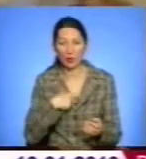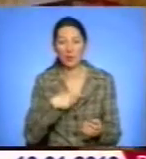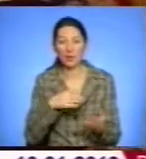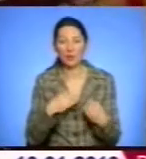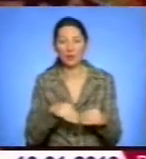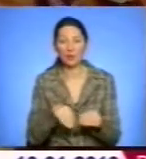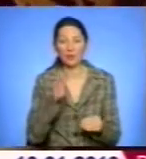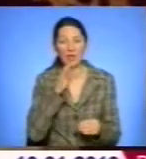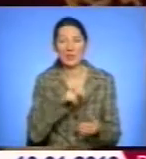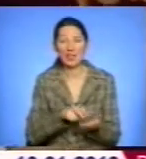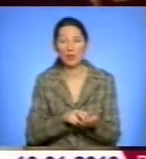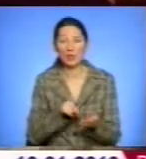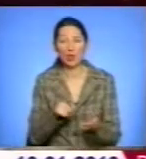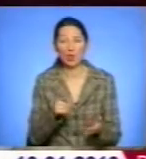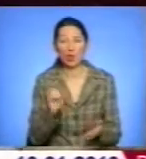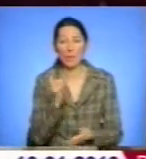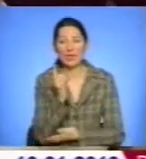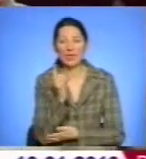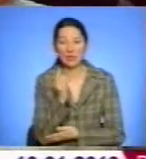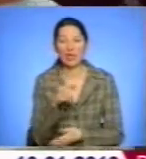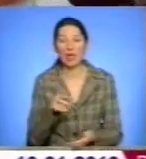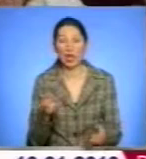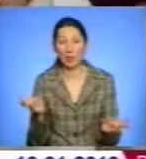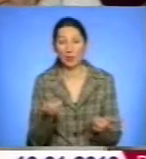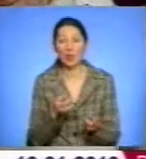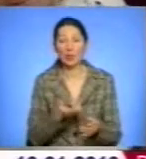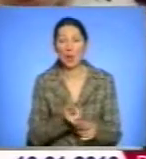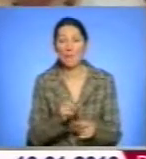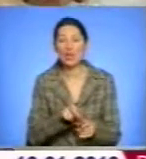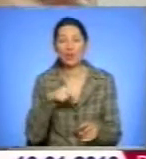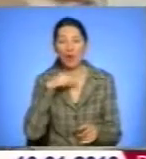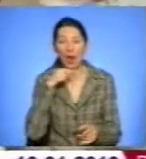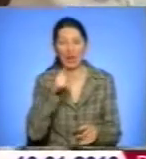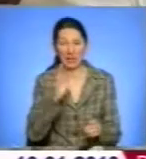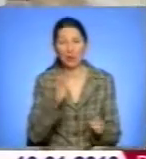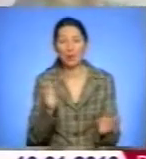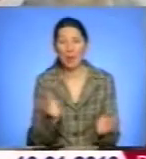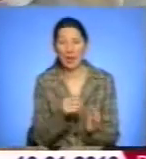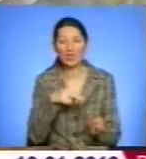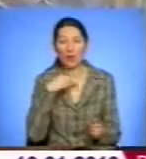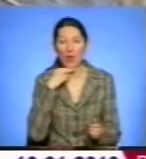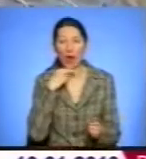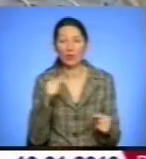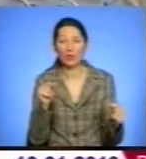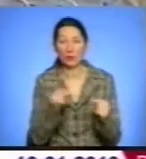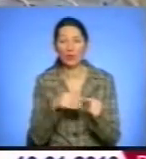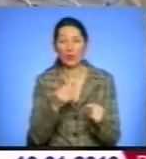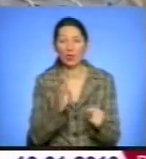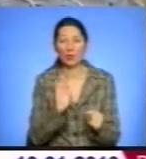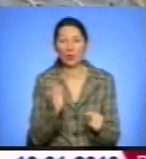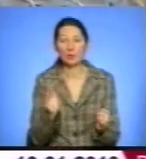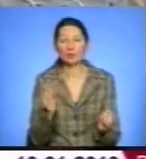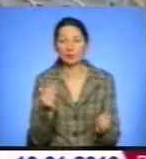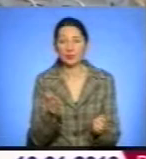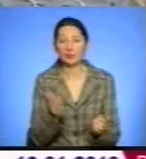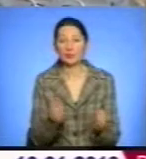маленька дитина, вона ж розуміє, що потрібно буде більше увага, і буде їй менша увага, і відповідно вони будуть мати відповідно